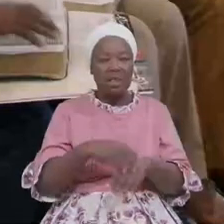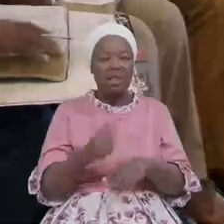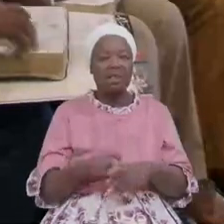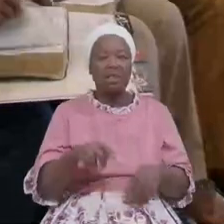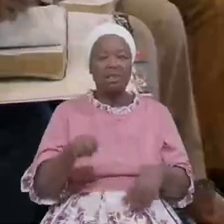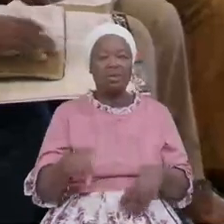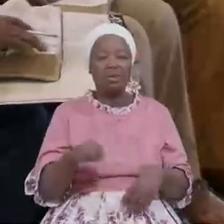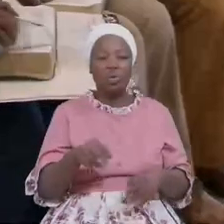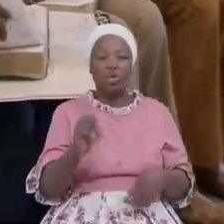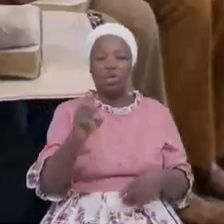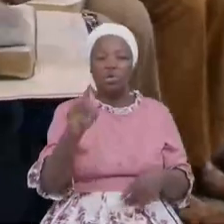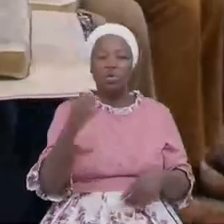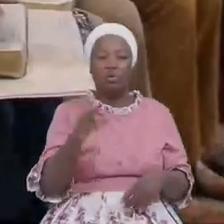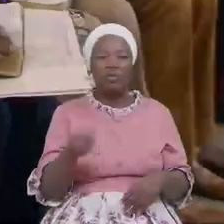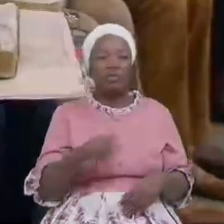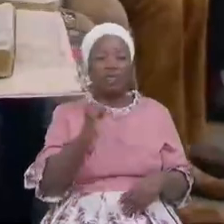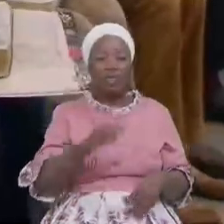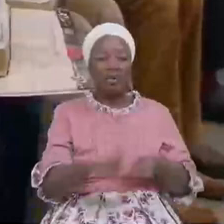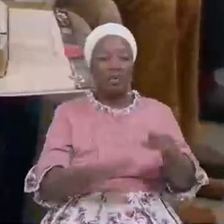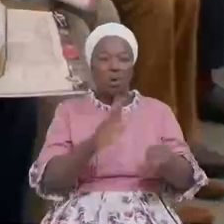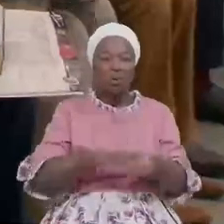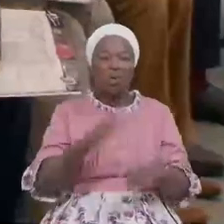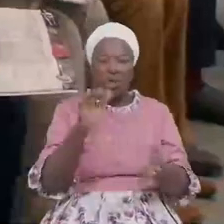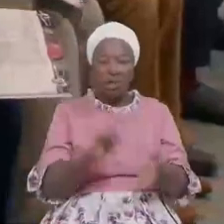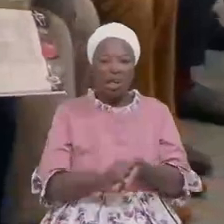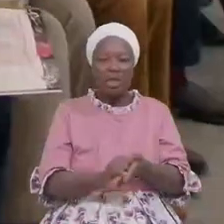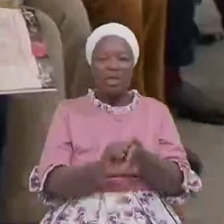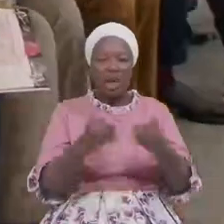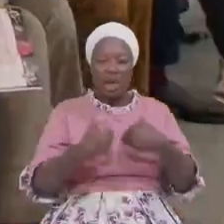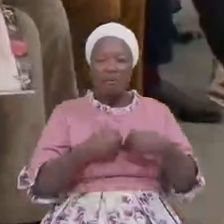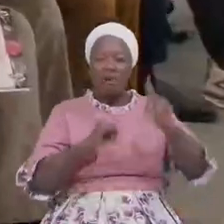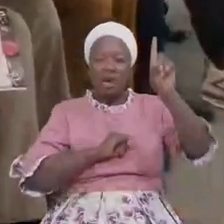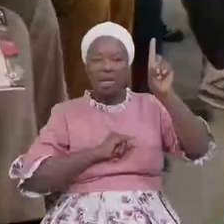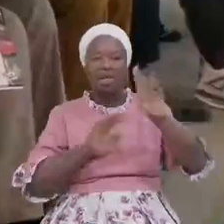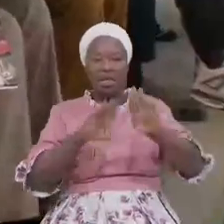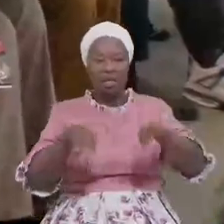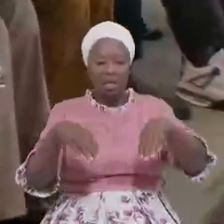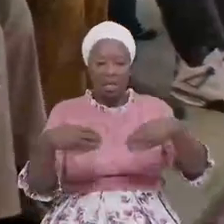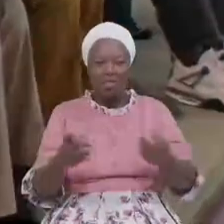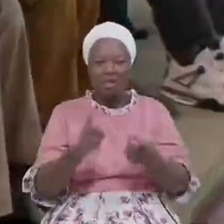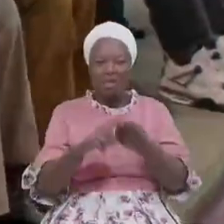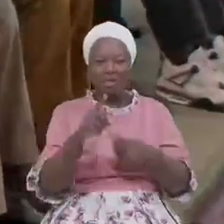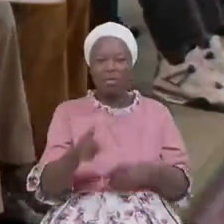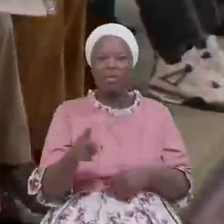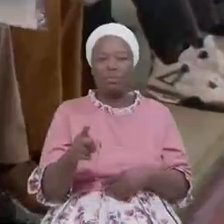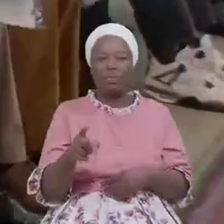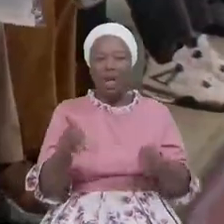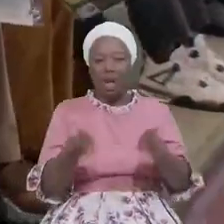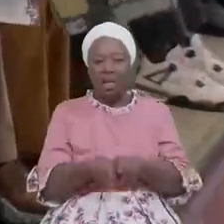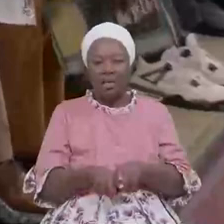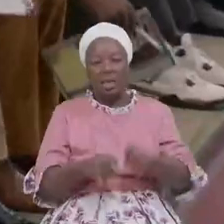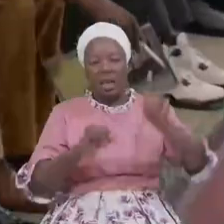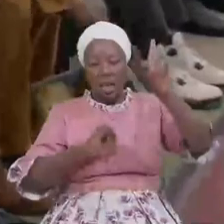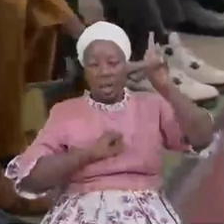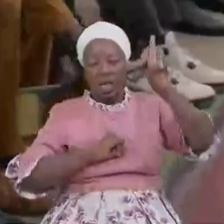votre pied, je vous le donne comme je l'ai dit à